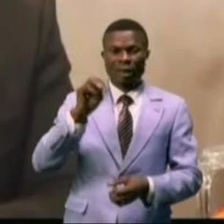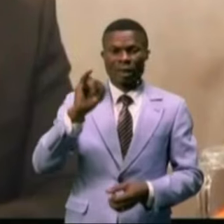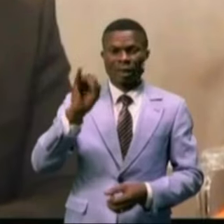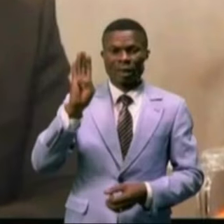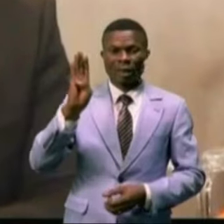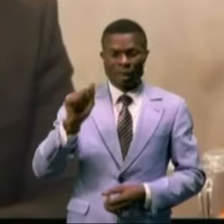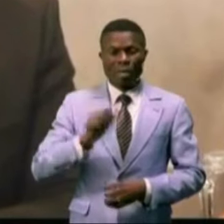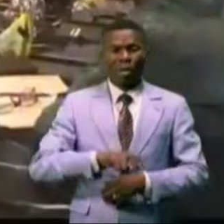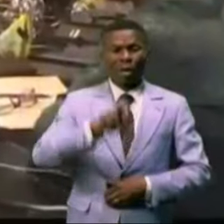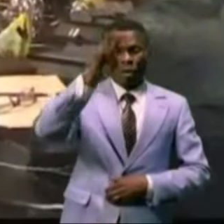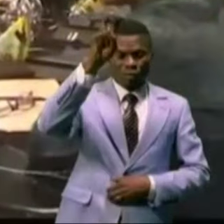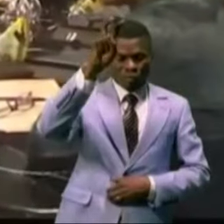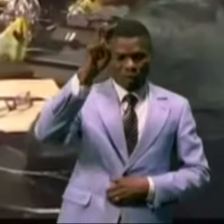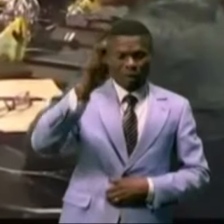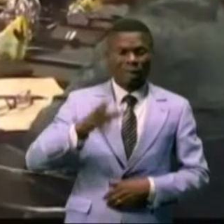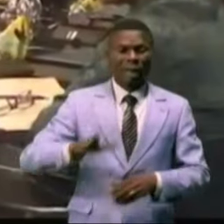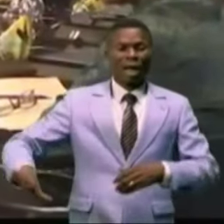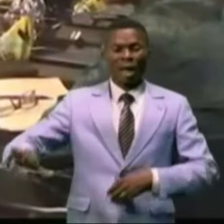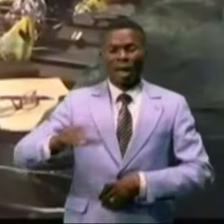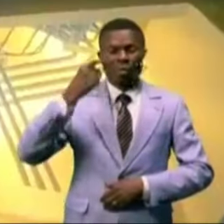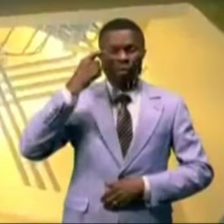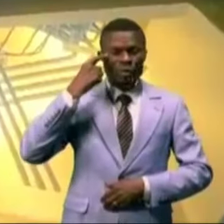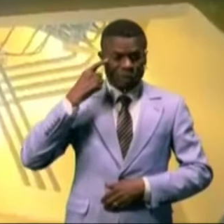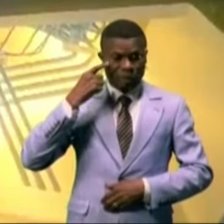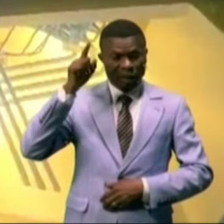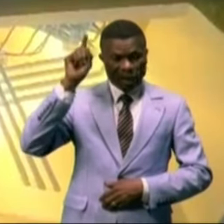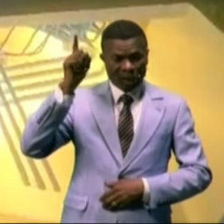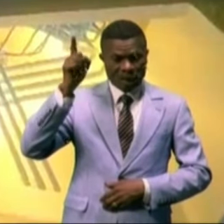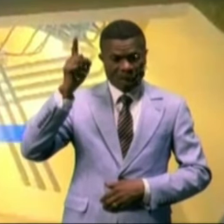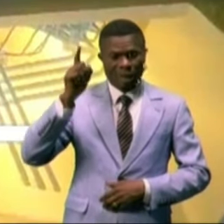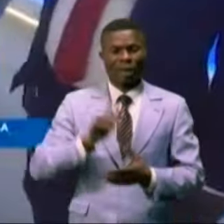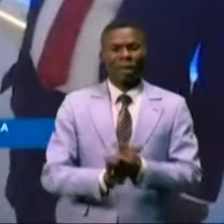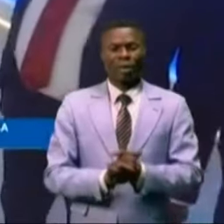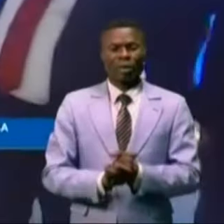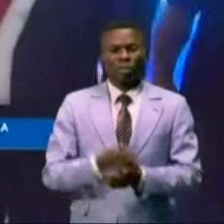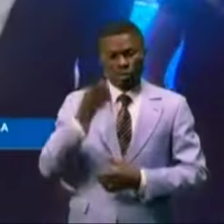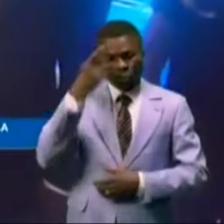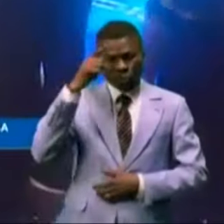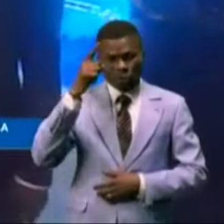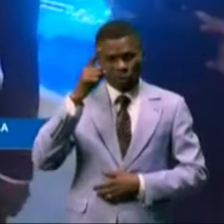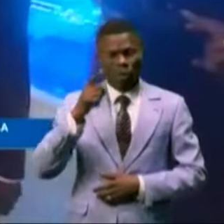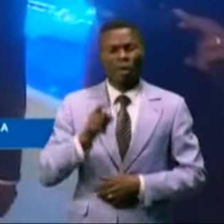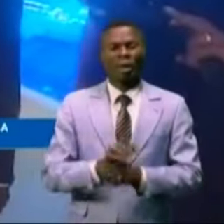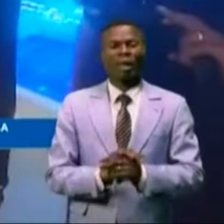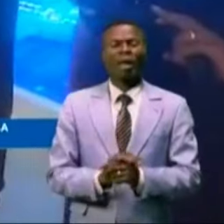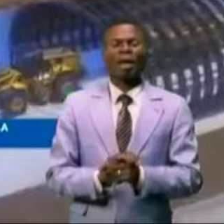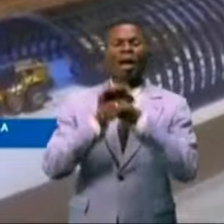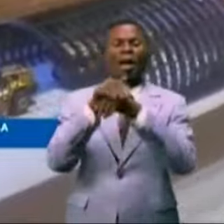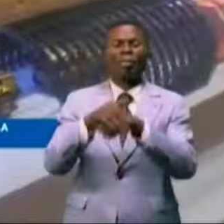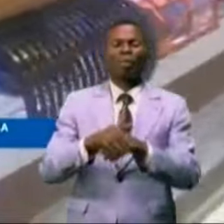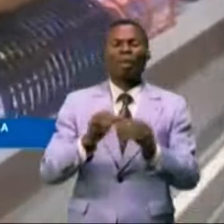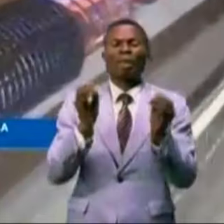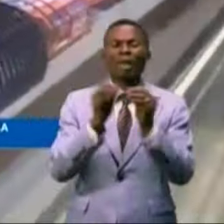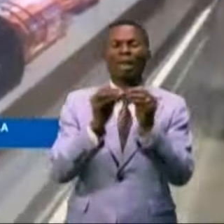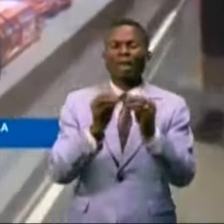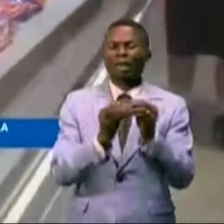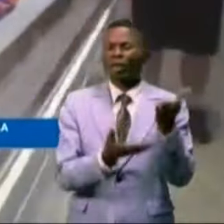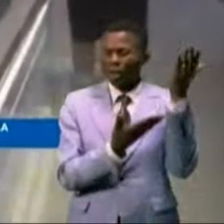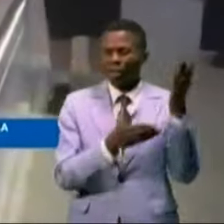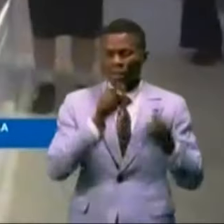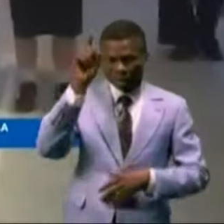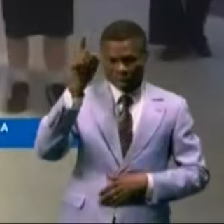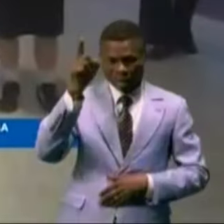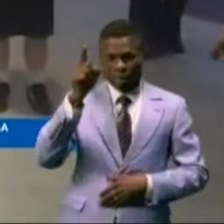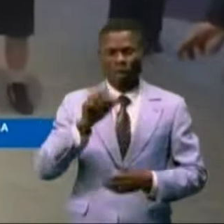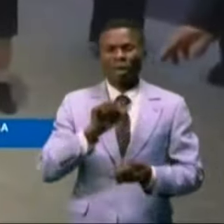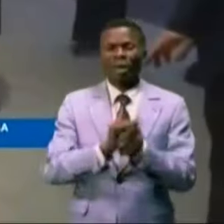Chine mi-septembre sur invitation du président de la République populaire de Chine pour répondre à un autre rendez-vous de taille sur l'apport